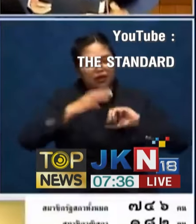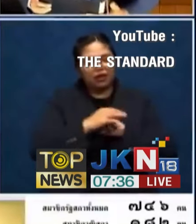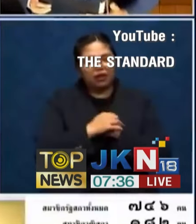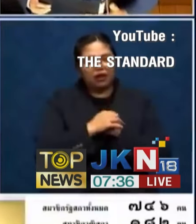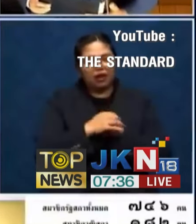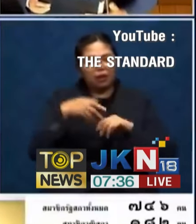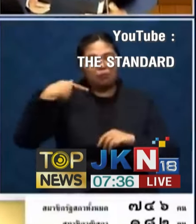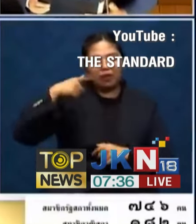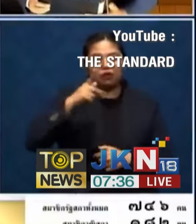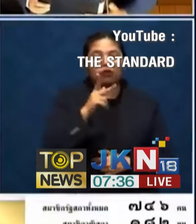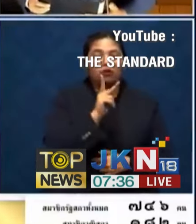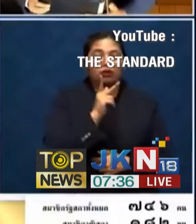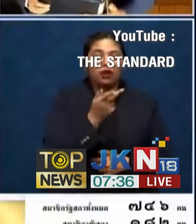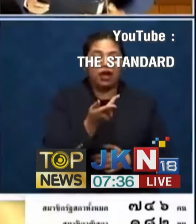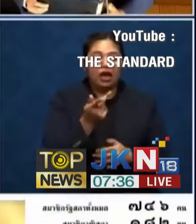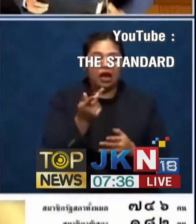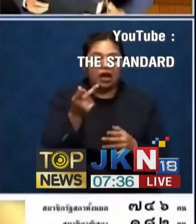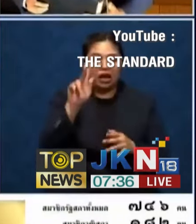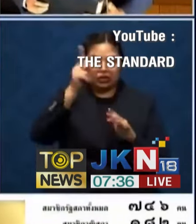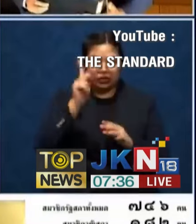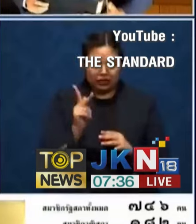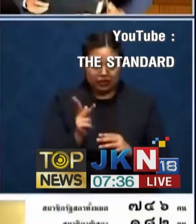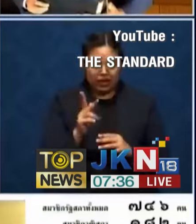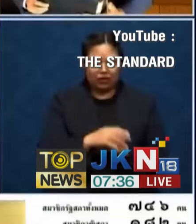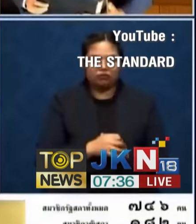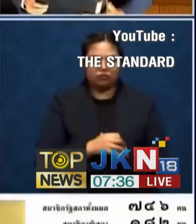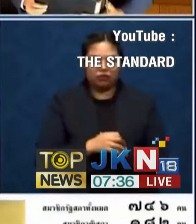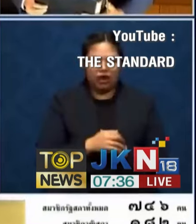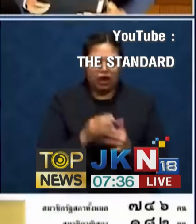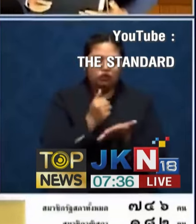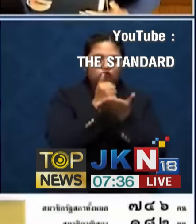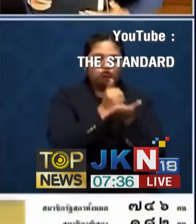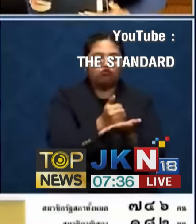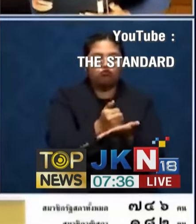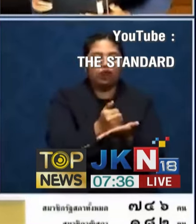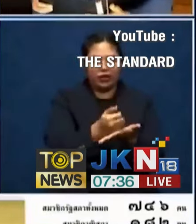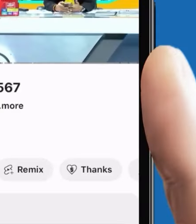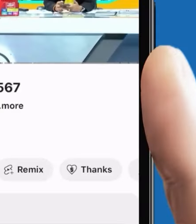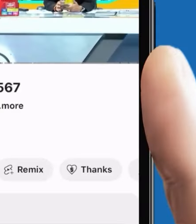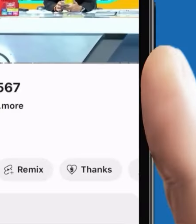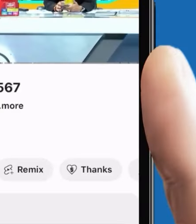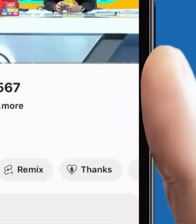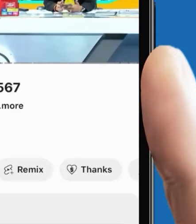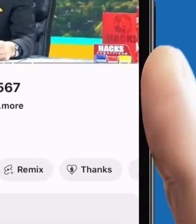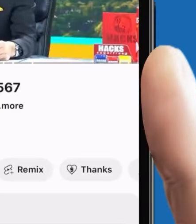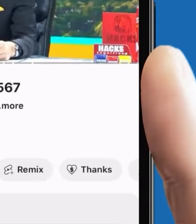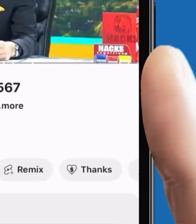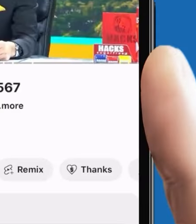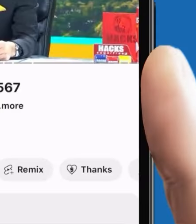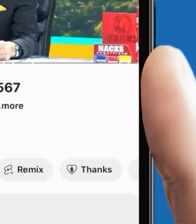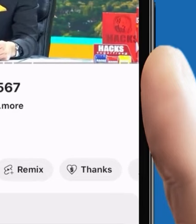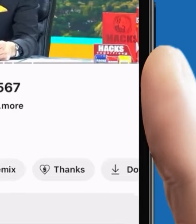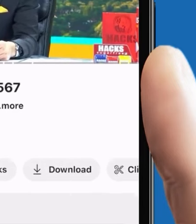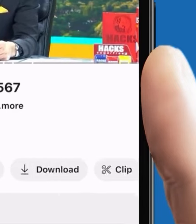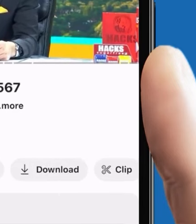จากกัญชาทางการแพทย์และสุขภาพเพื่อสร้างมูลค่าในเชิงเศรษฐกิจ มาร่วมสนับสนุนท็อปนิวส์นำ